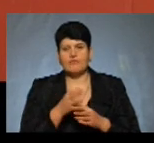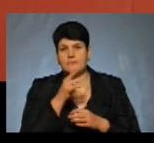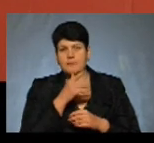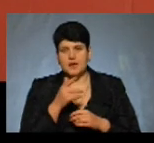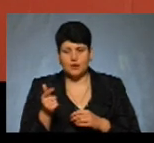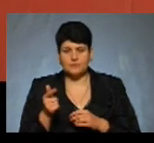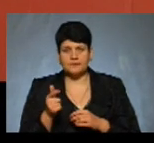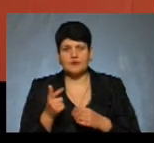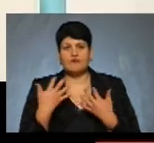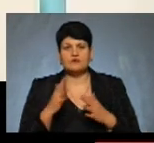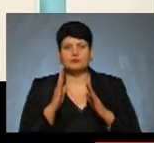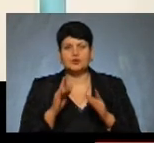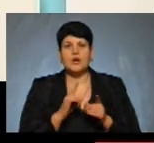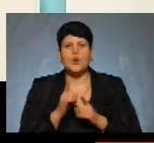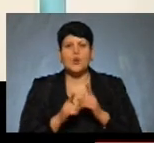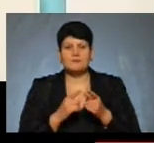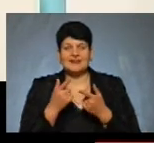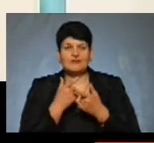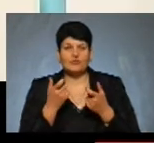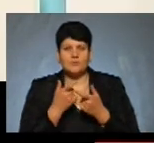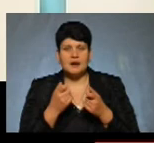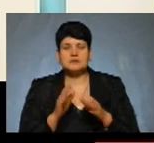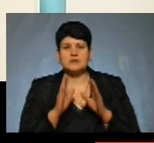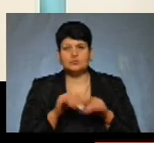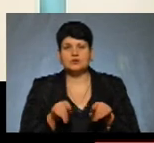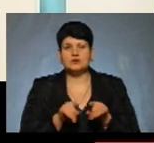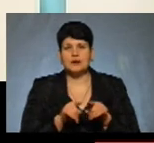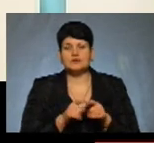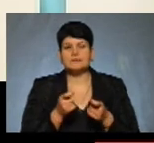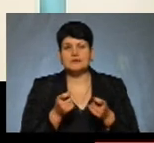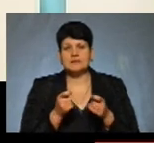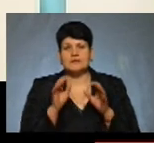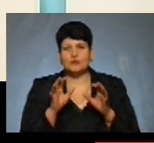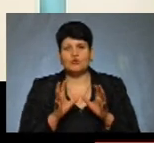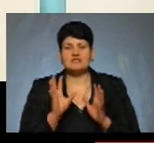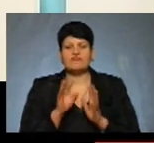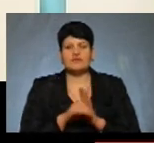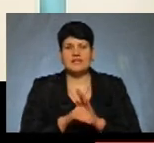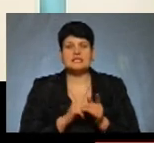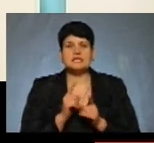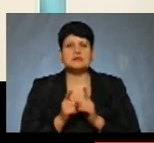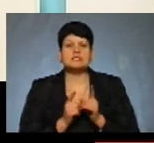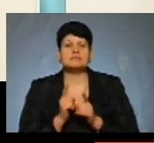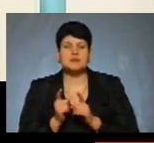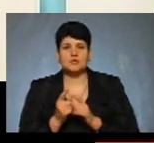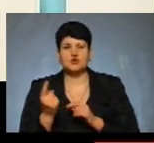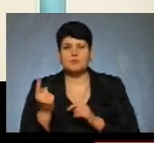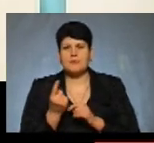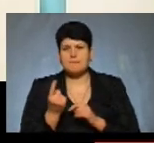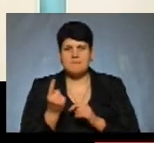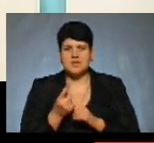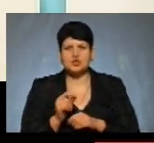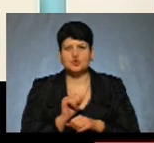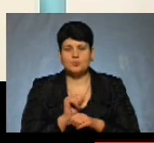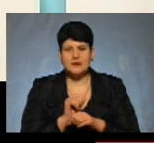вже буде обмін інформацією і буде так, адміністративний кодекс внесено зміну, що при першій зупинці